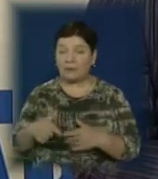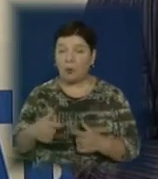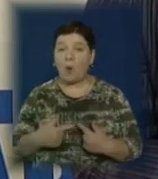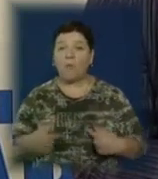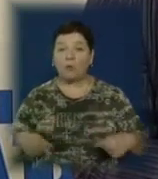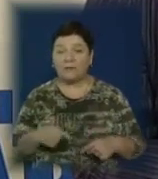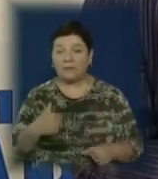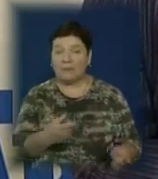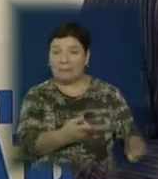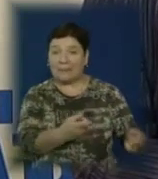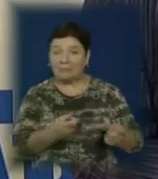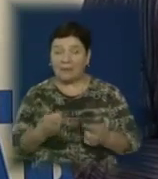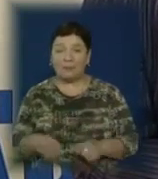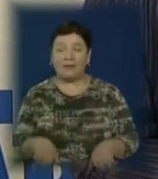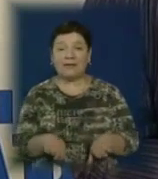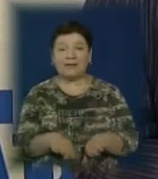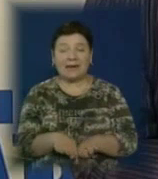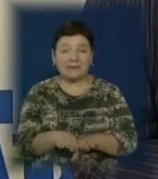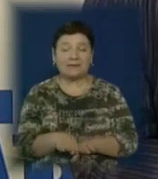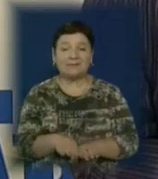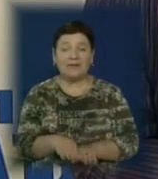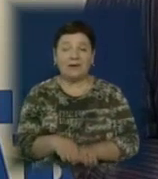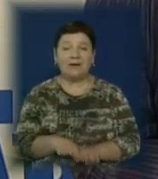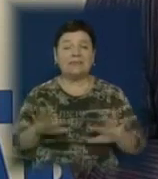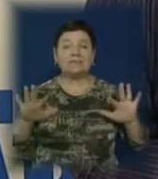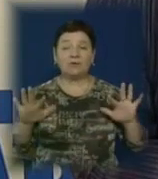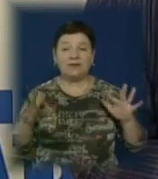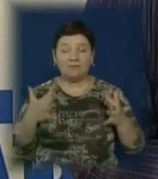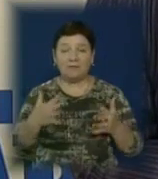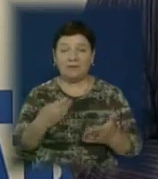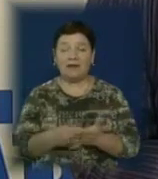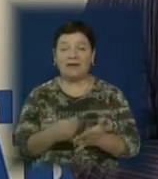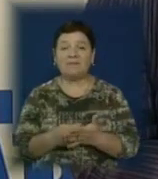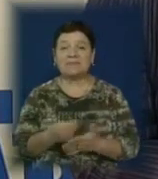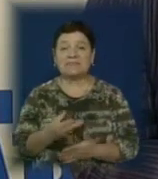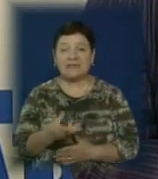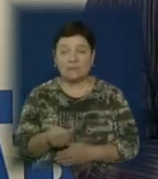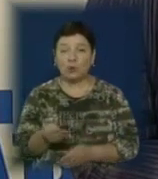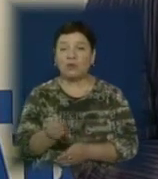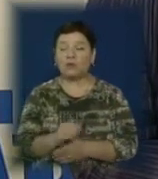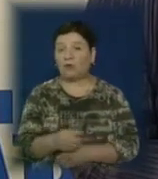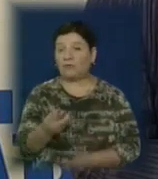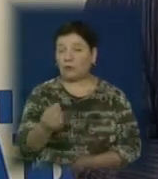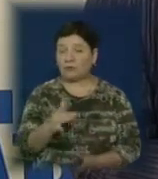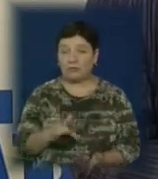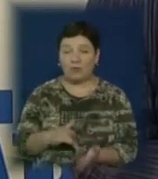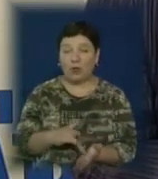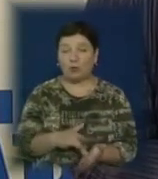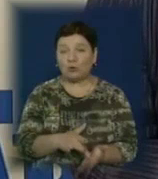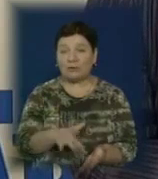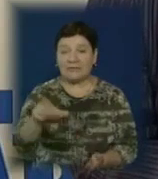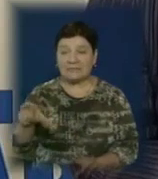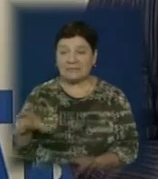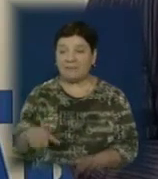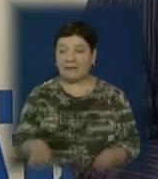що він приваблює до них так звані несподівані інвестиції у вигляді додаткових коштів від туристів,